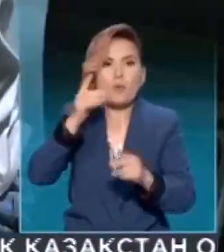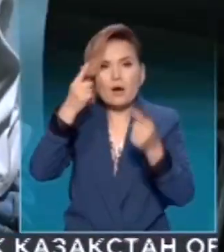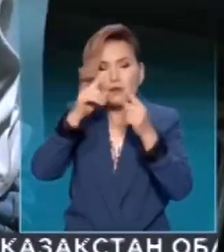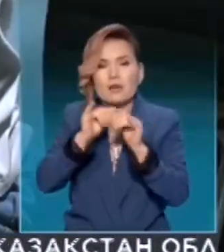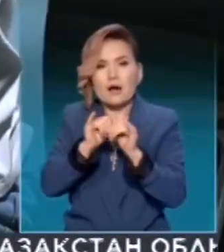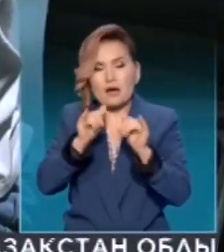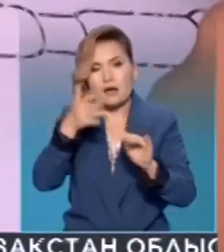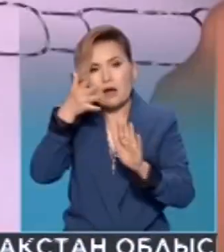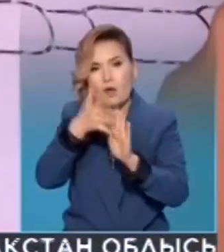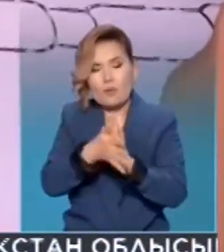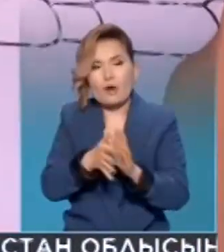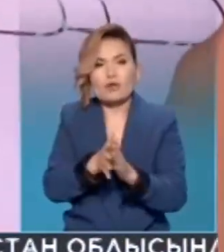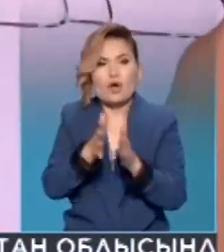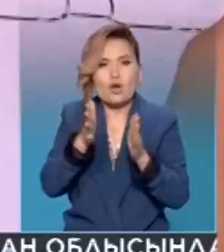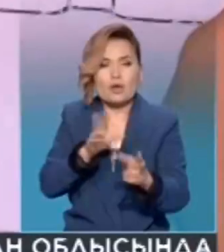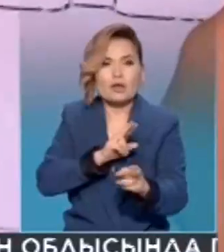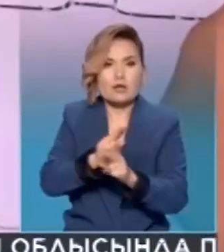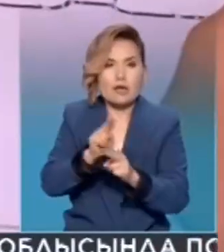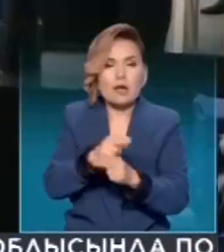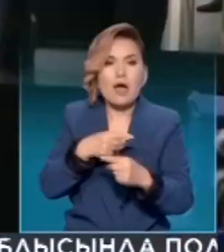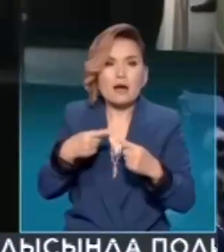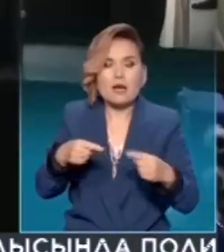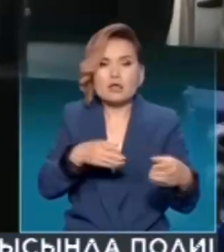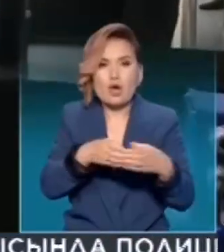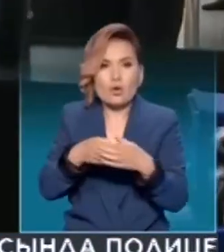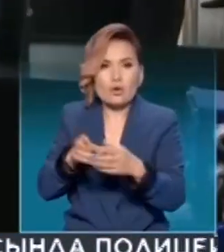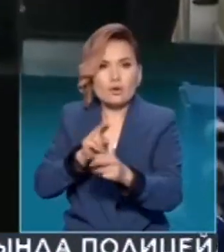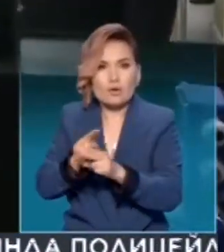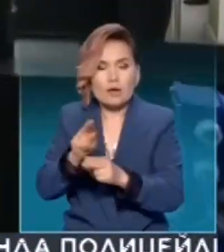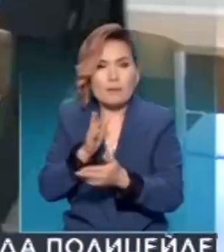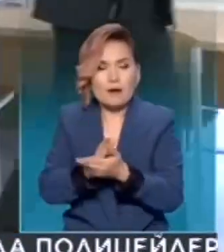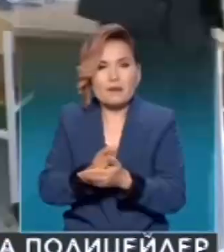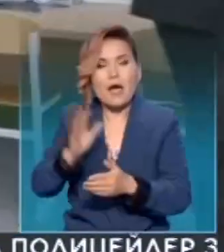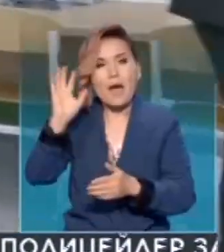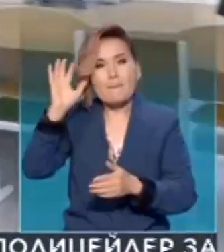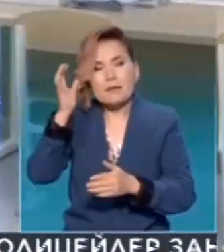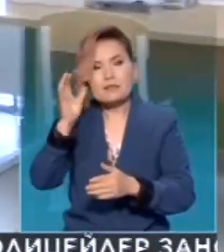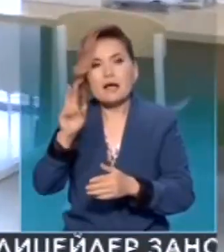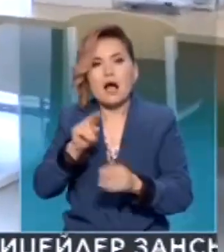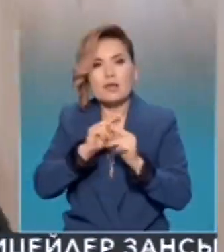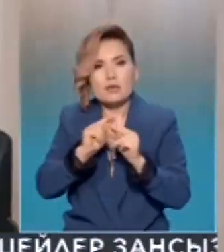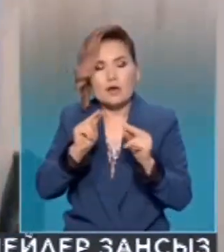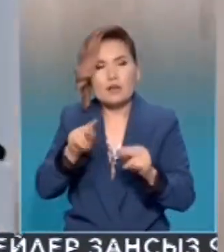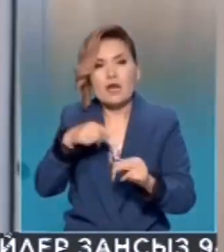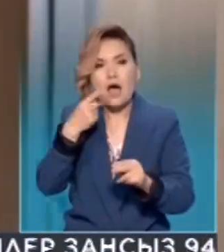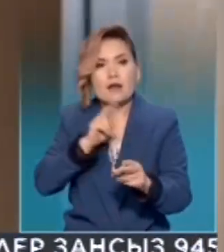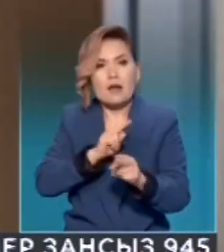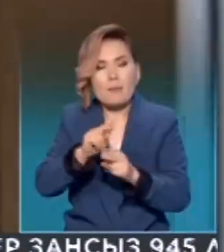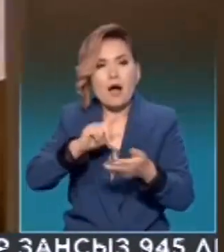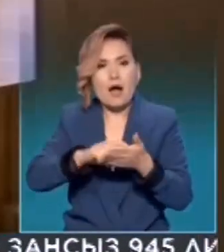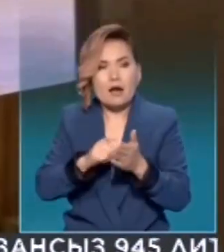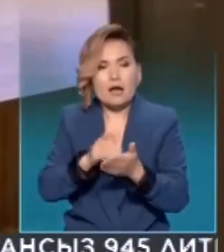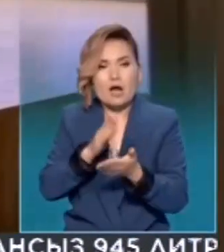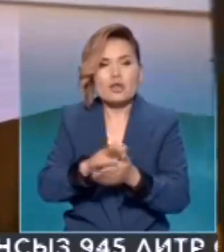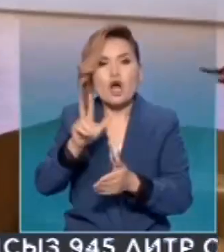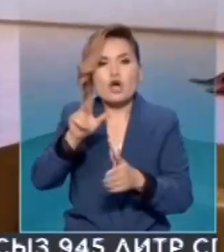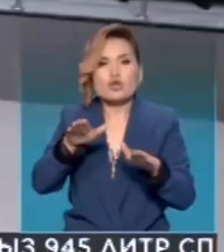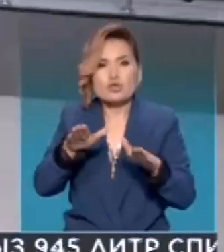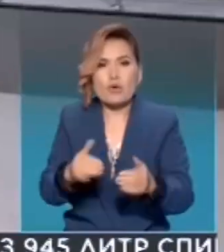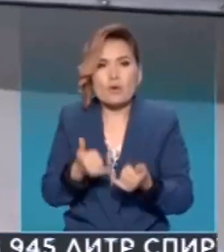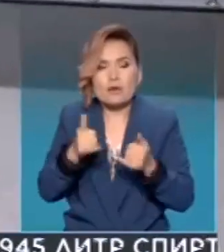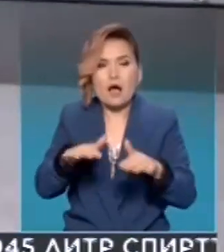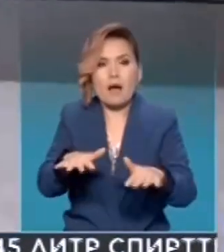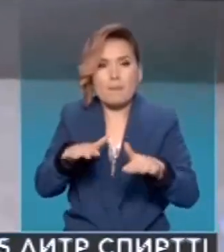мамандығын таңдауына бағыт-бағдар беретін түрлі клубтар жұмыс істейді. Бұдан бөлек психолог, дефектолог, логопед кабинеттері, 300 орындық көрермен